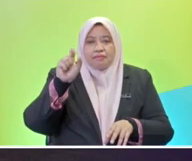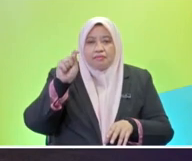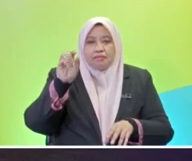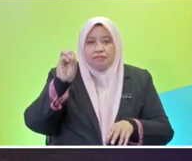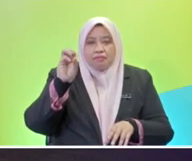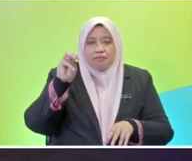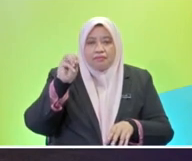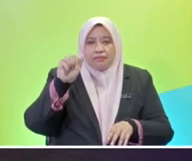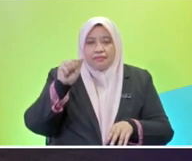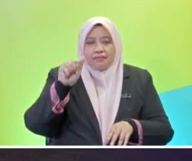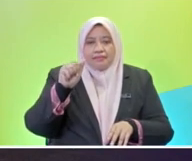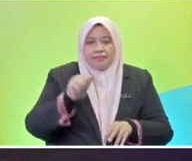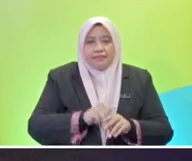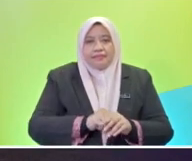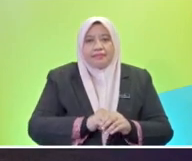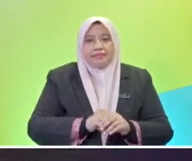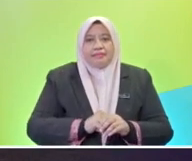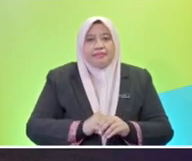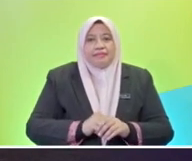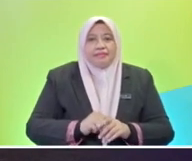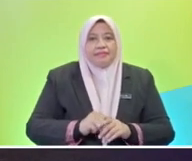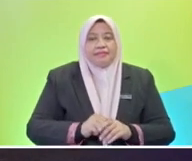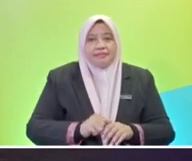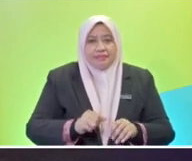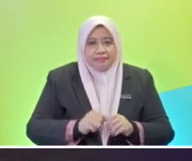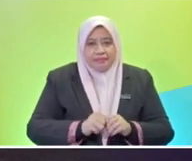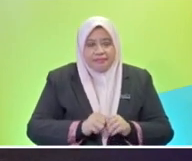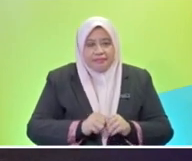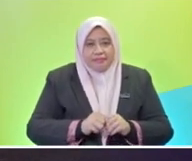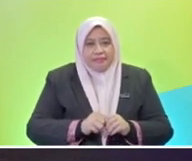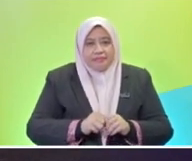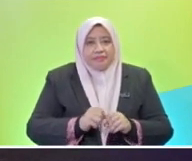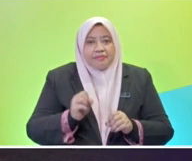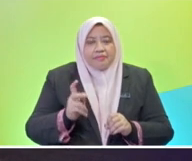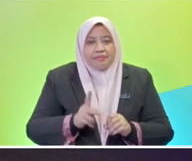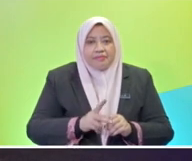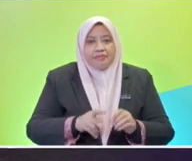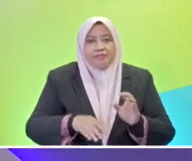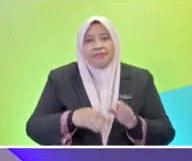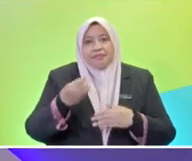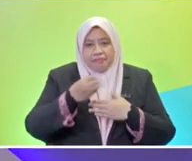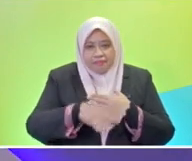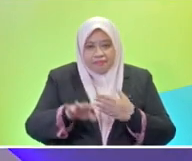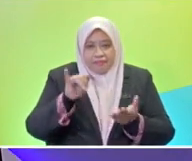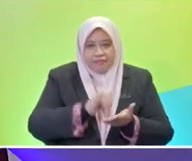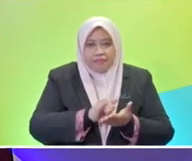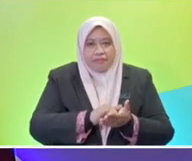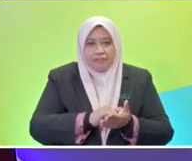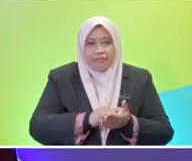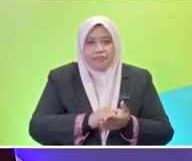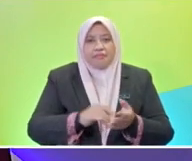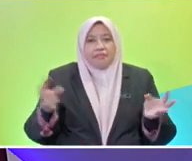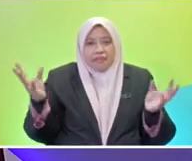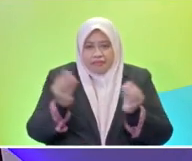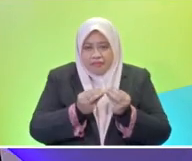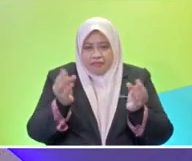Stoma. Dia kena berlagu sikit. Best kan? Okey, tu berlagu sikit. Okey. Lepas tu dia